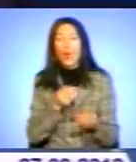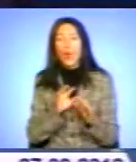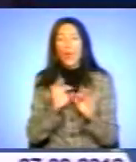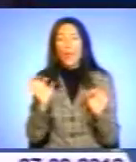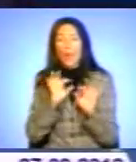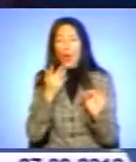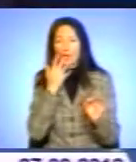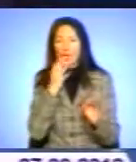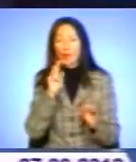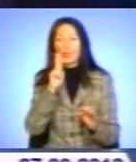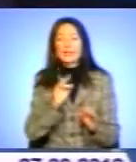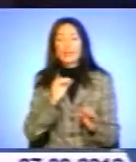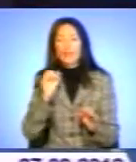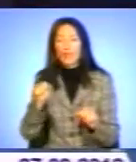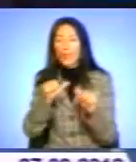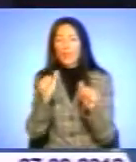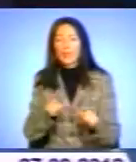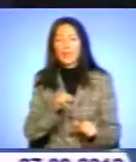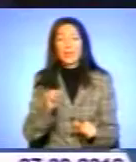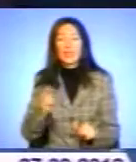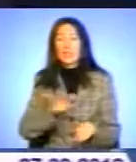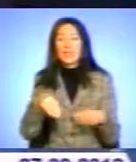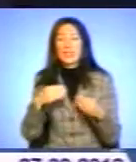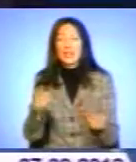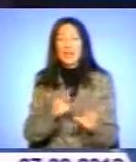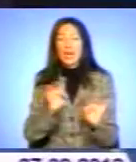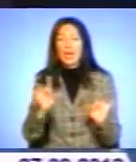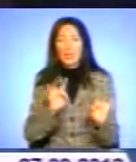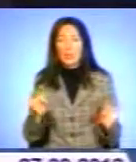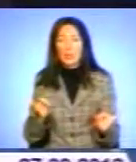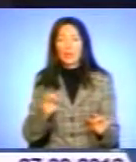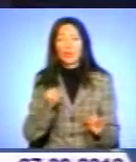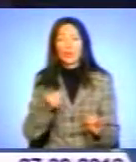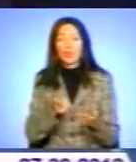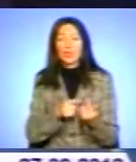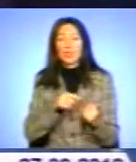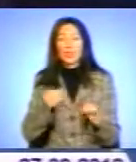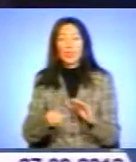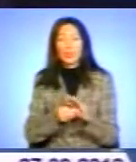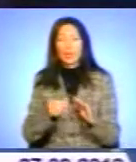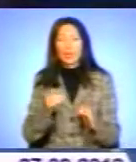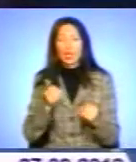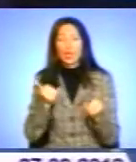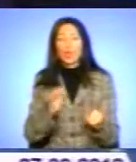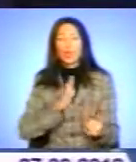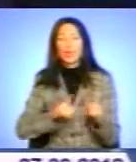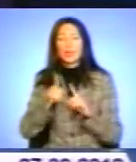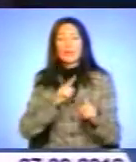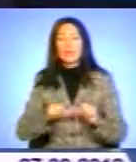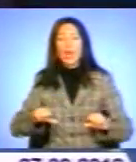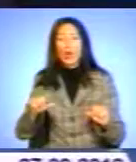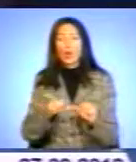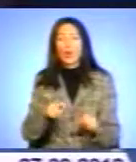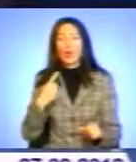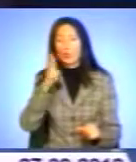ТТБ не надає жодної реклами, в тому числі політичної. Сьогодні відбулося засідання колегії обласної державної